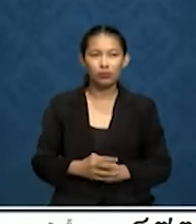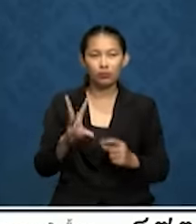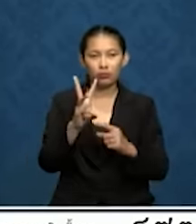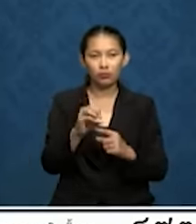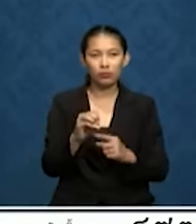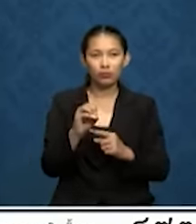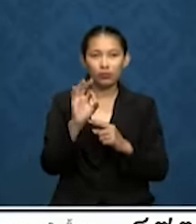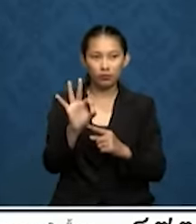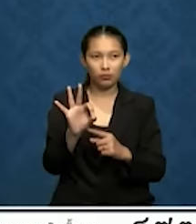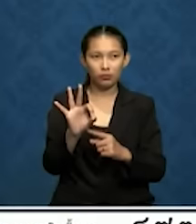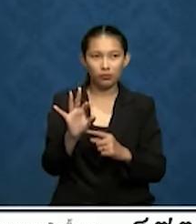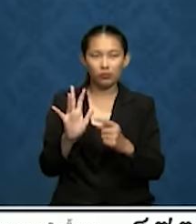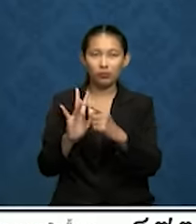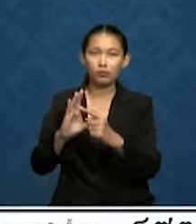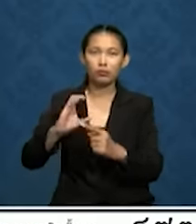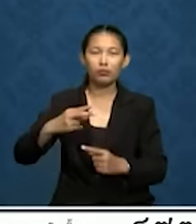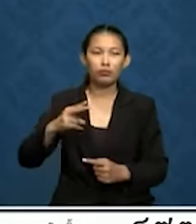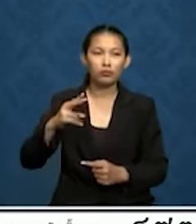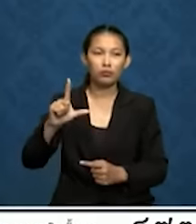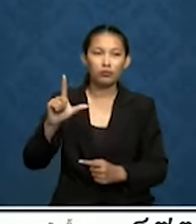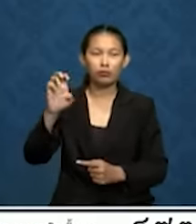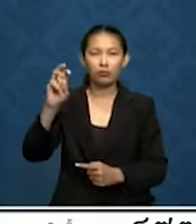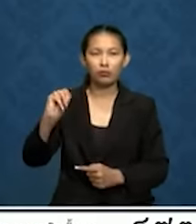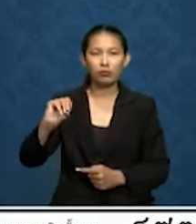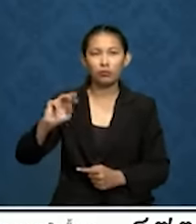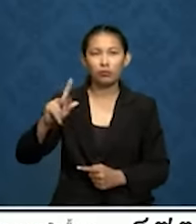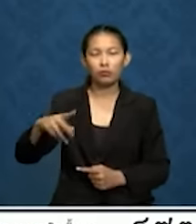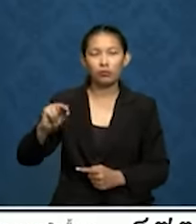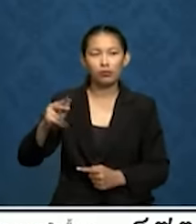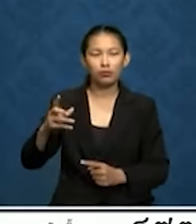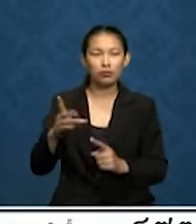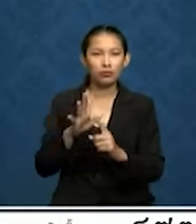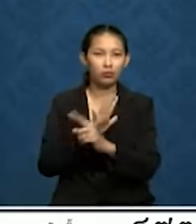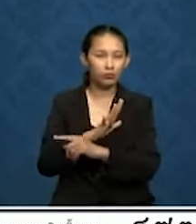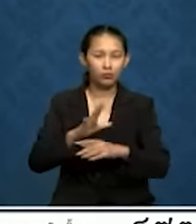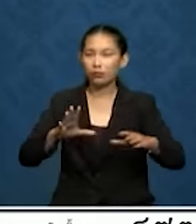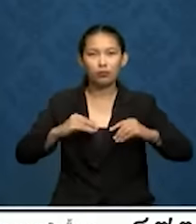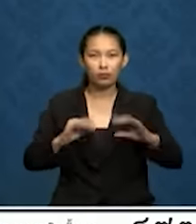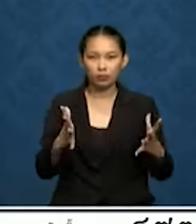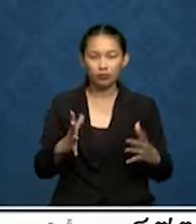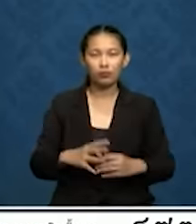69นายเฉลิมพงษ์แสงดี ไม่เห็นชอบครับ